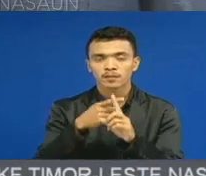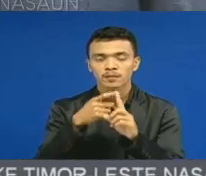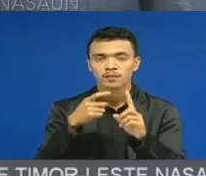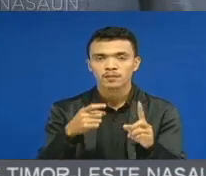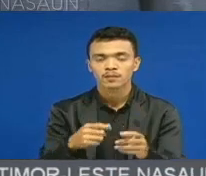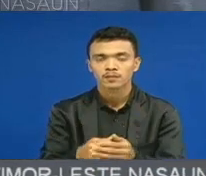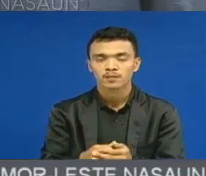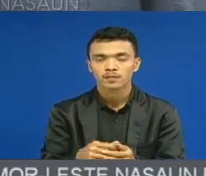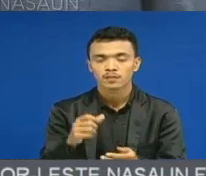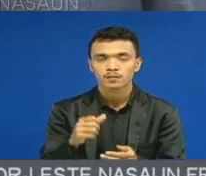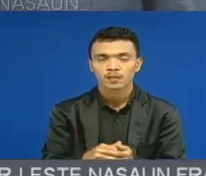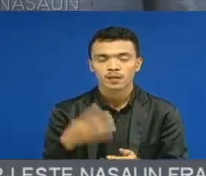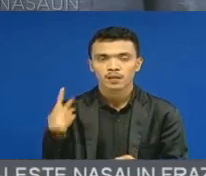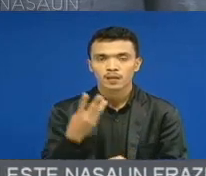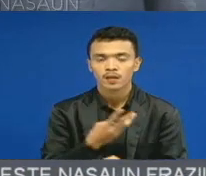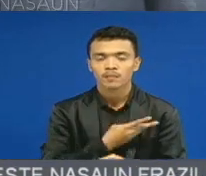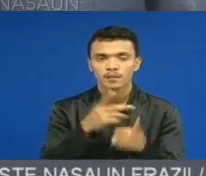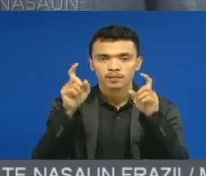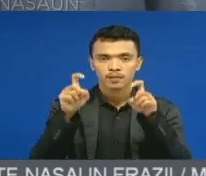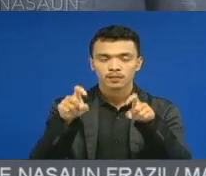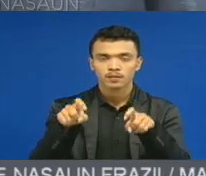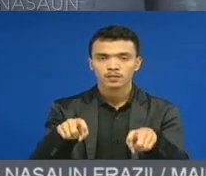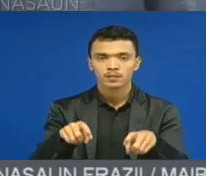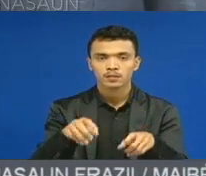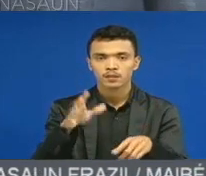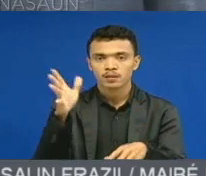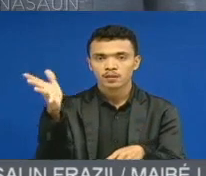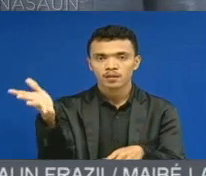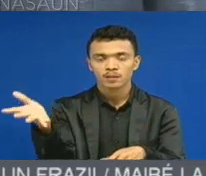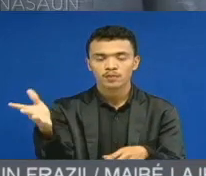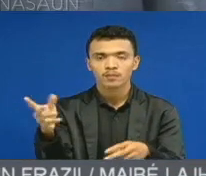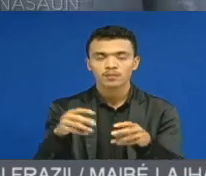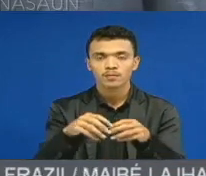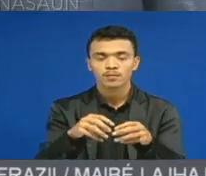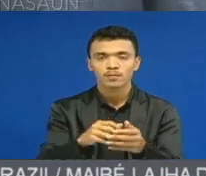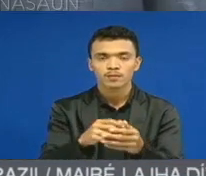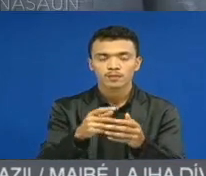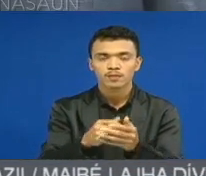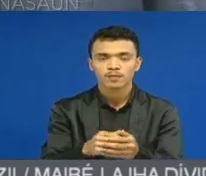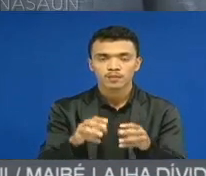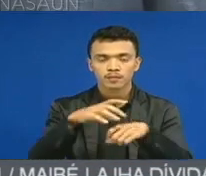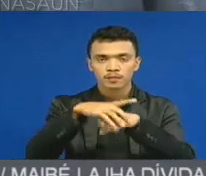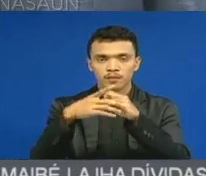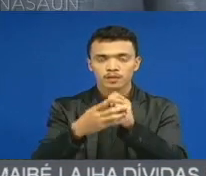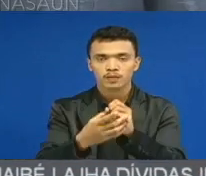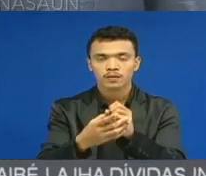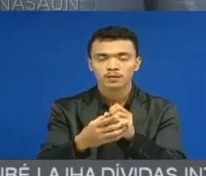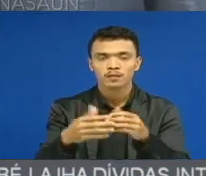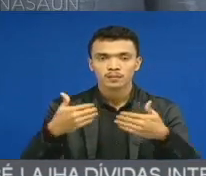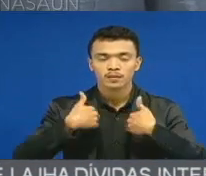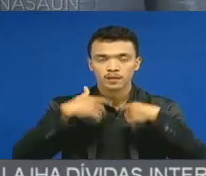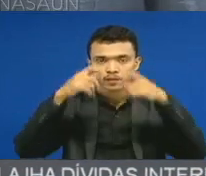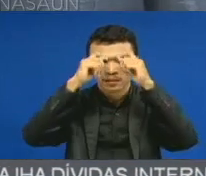serialhams kami memerlukan minimum 50.000 hektar tanah yang ada di Timor